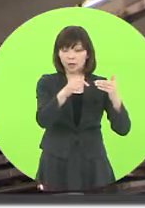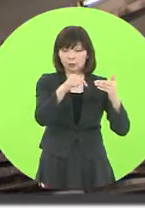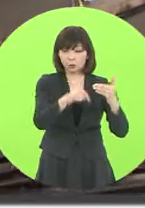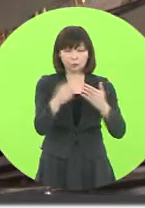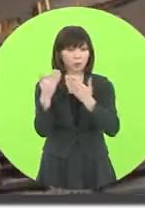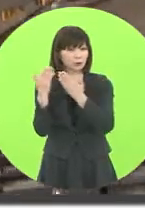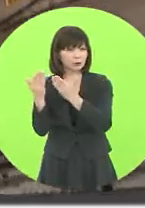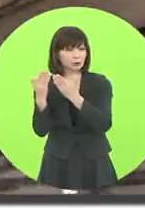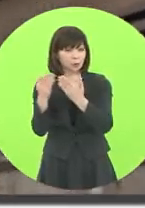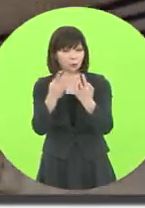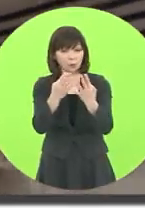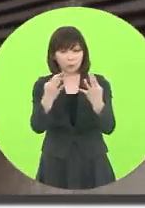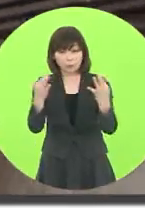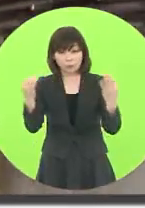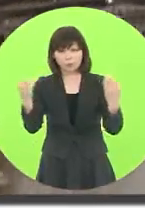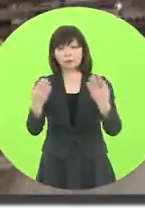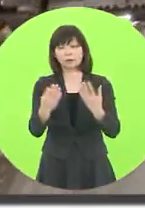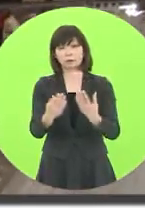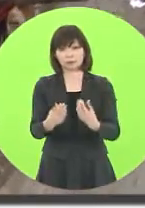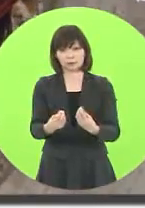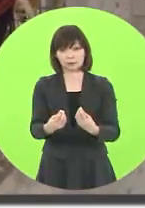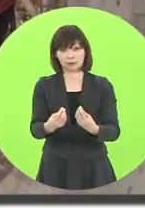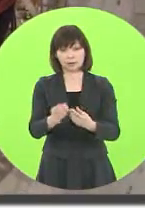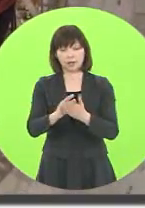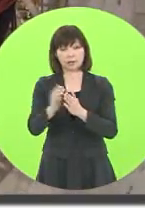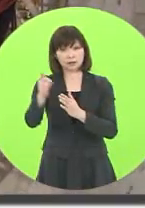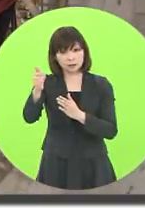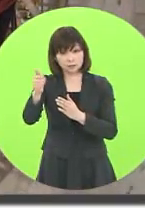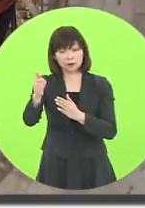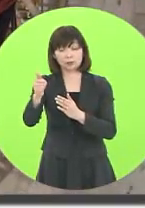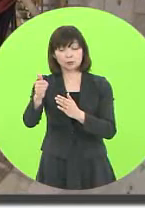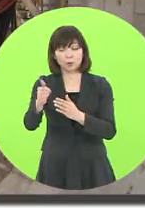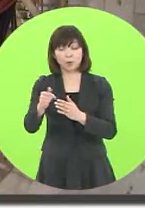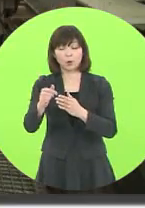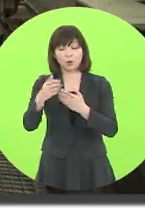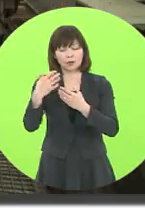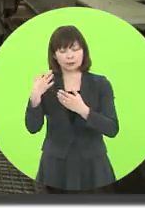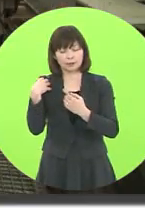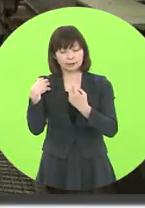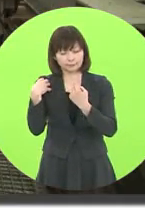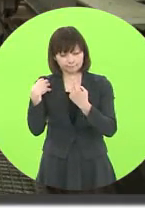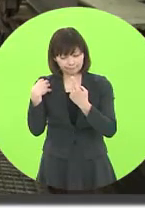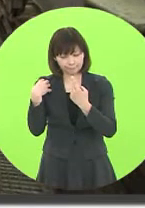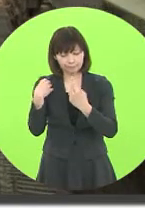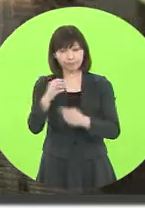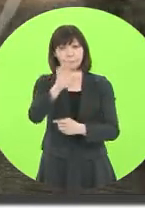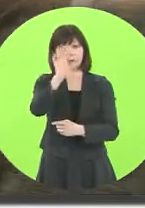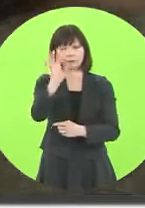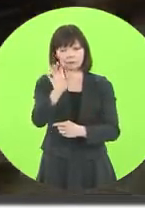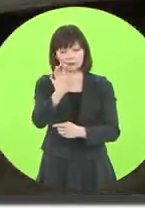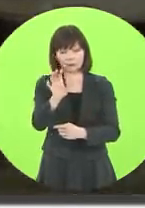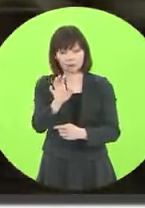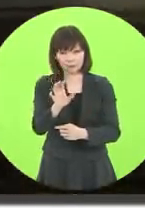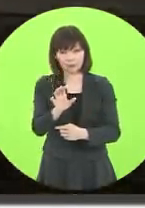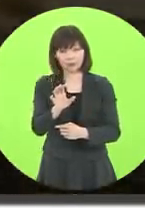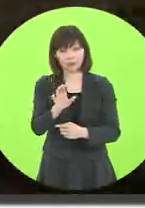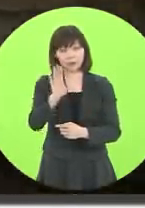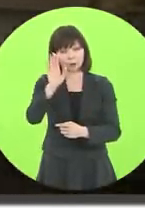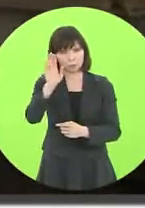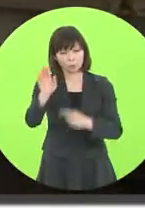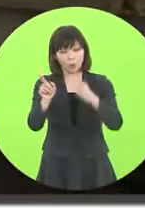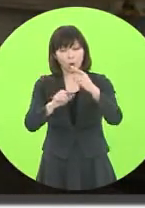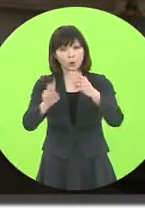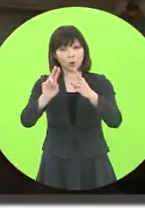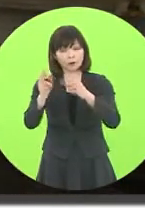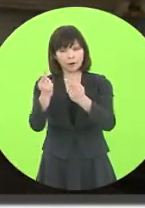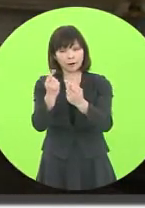が集中することとなりました。知事もその都度責任を痛感していると繰り返し述べ、今後公社の改革